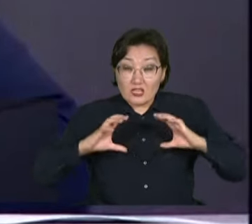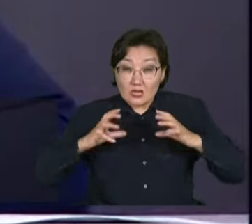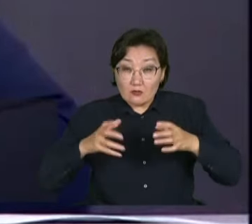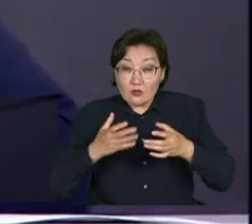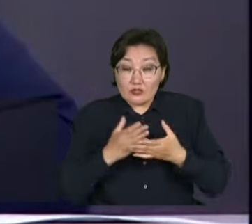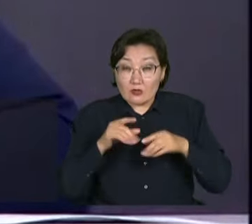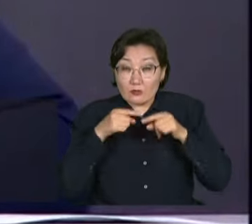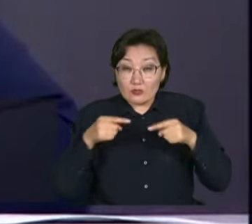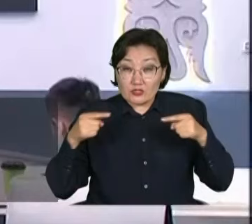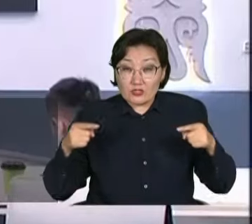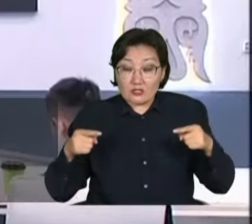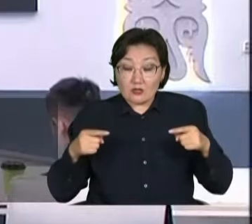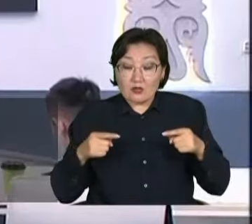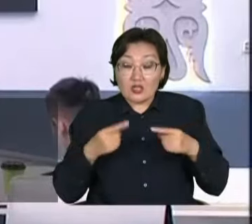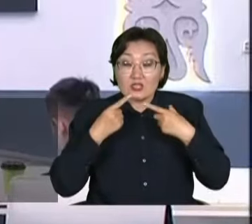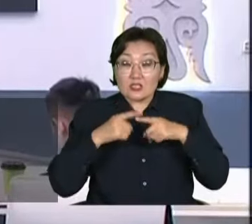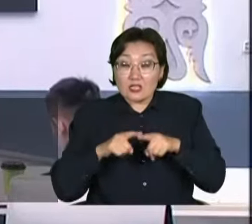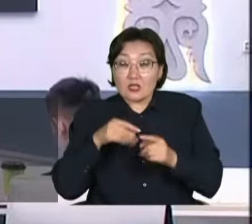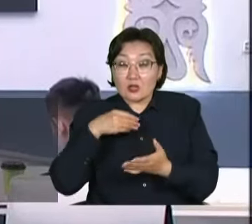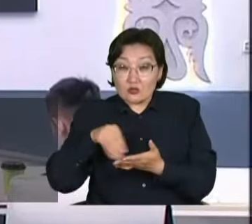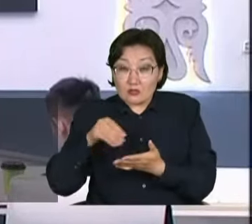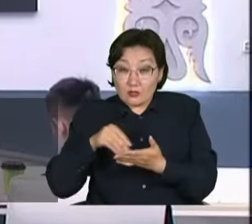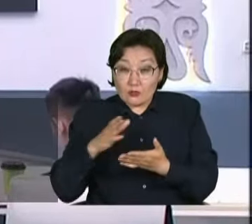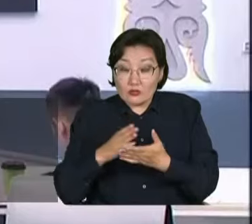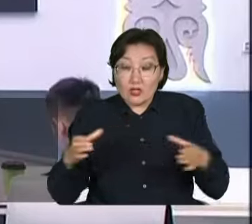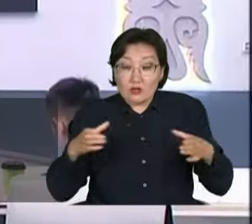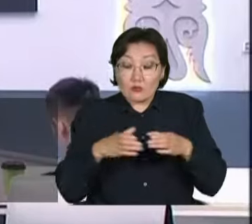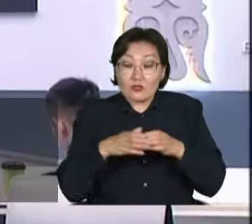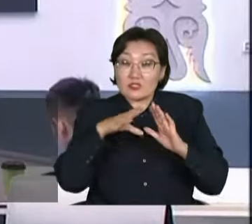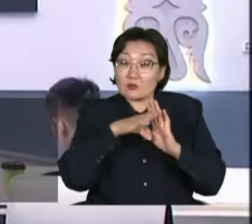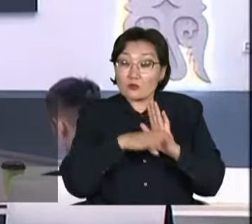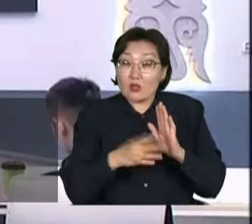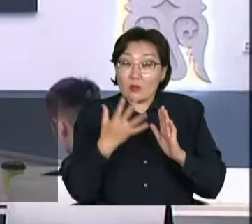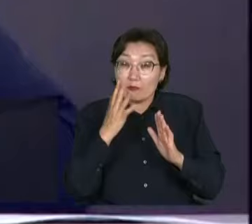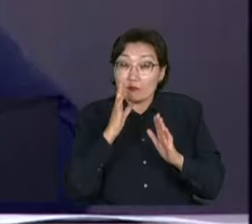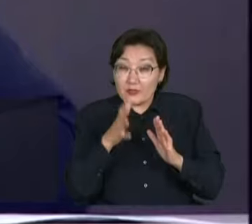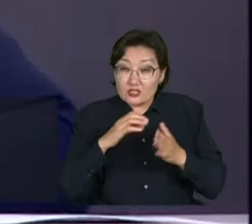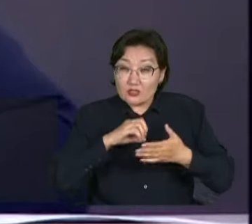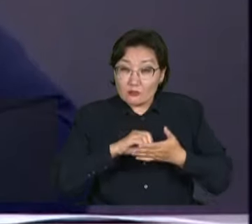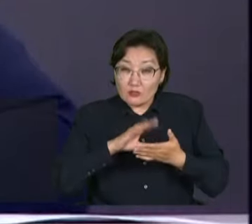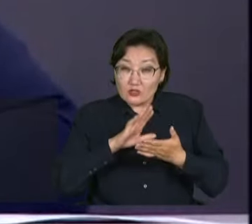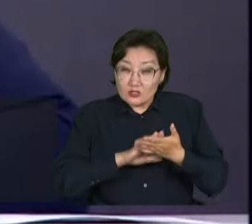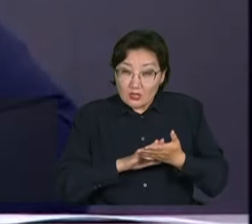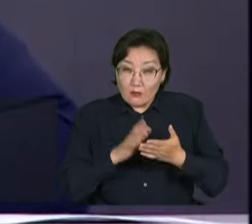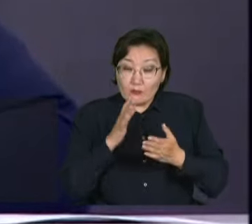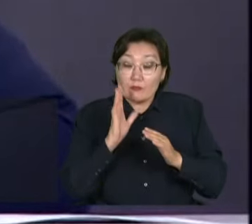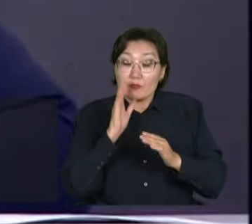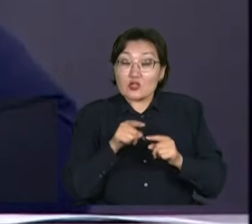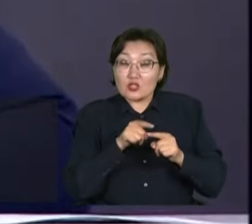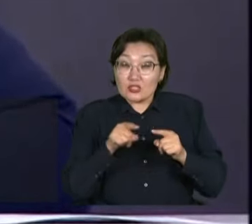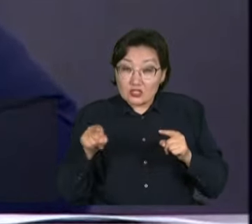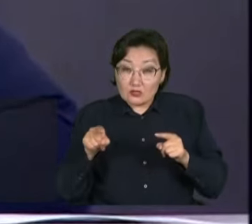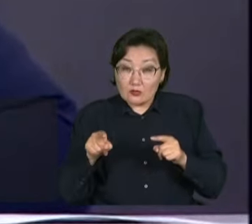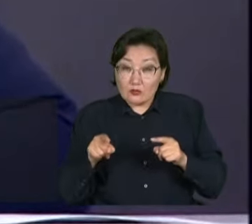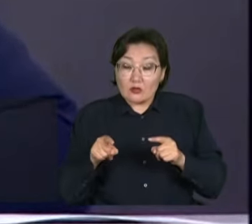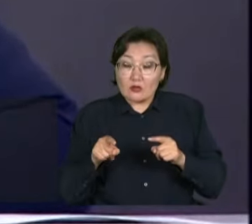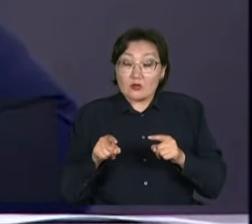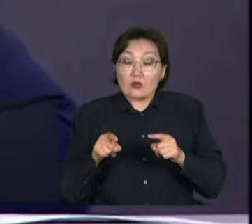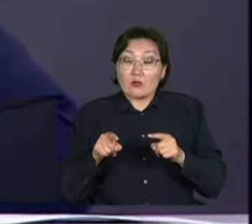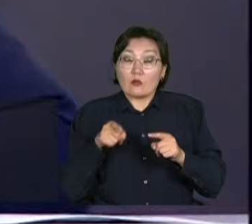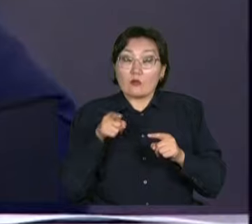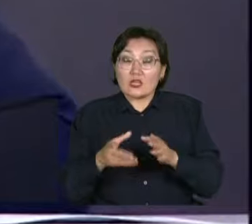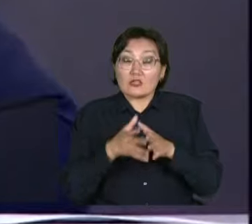басқа жабдықтар алынып жатыр қазір уақытта. Мына кешенді жоспар ол деген 5 жылға бекітілді. 5 жылдың ішінде осы мен жаңа айтып кеткен